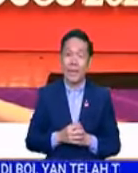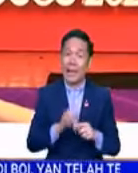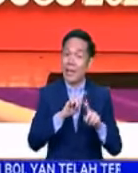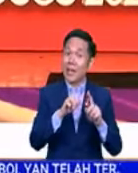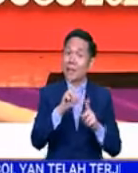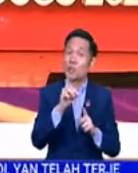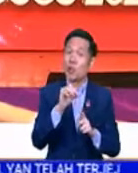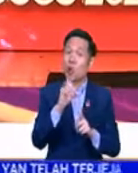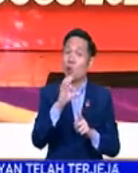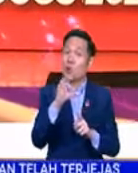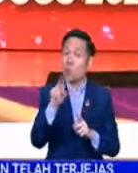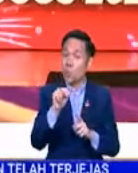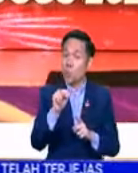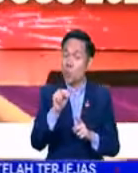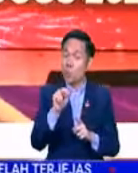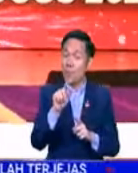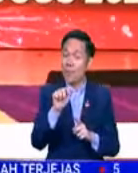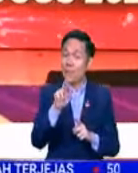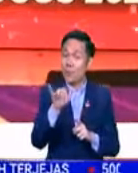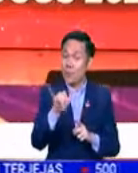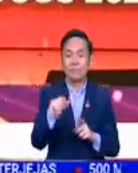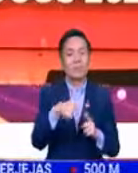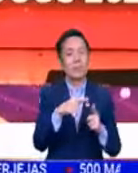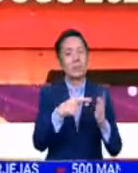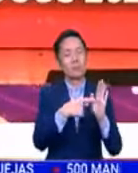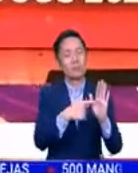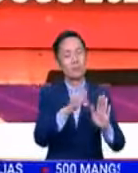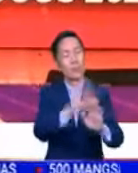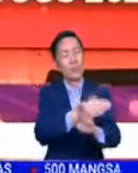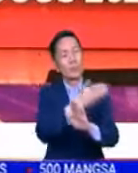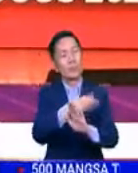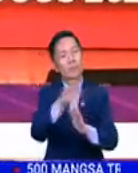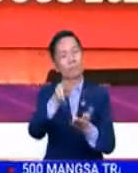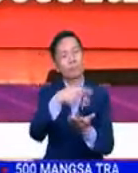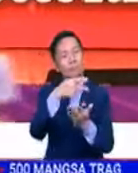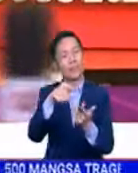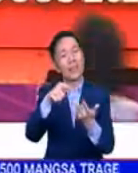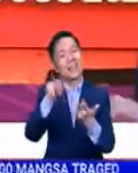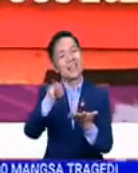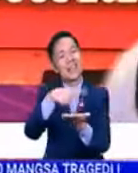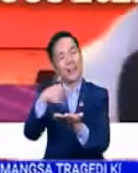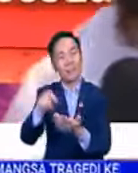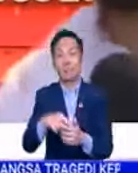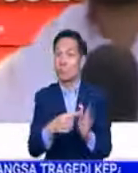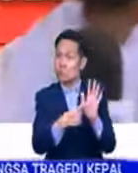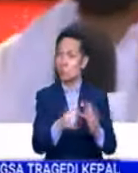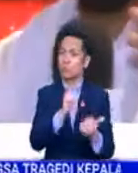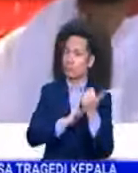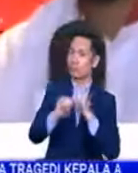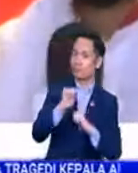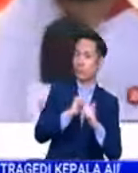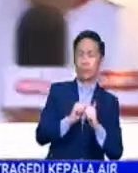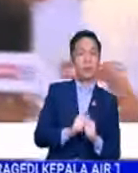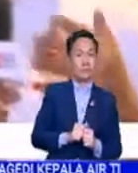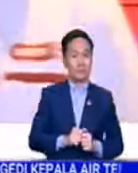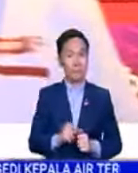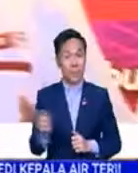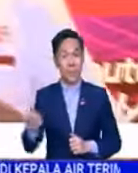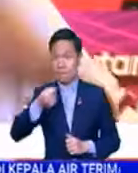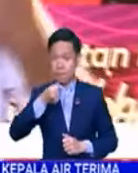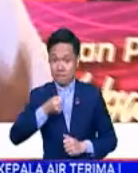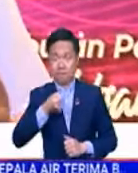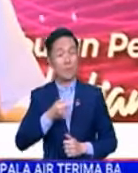dokumentari, musical theater dan juga persembahan tarian. Ya, itu dia. Walaupun ringkas